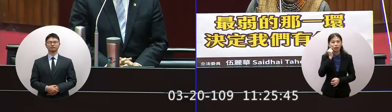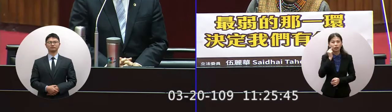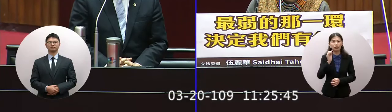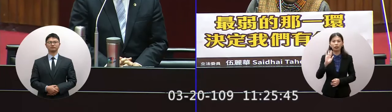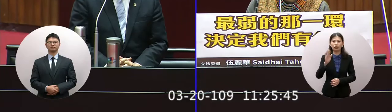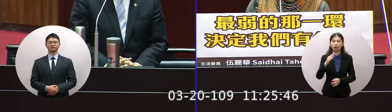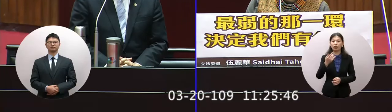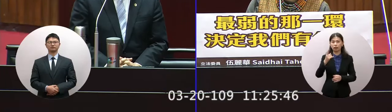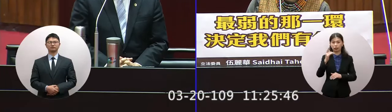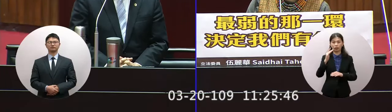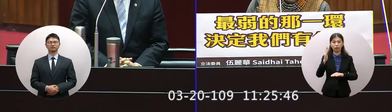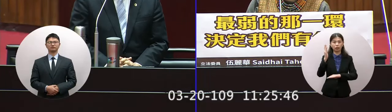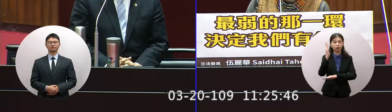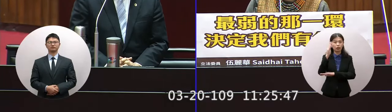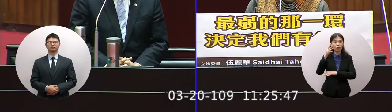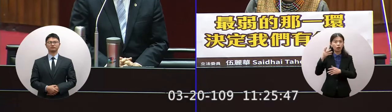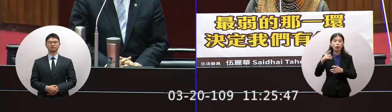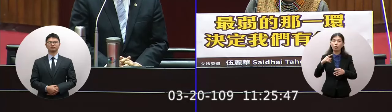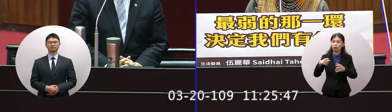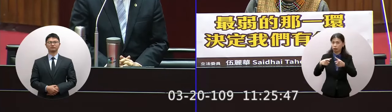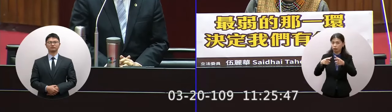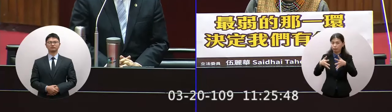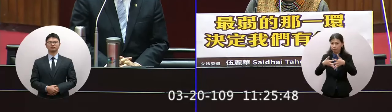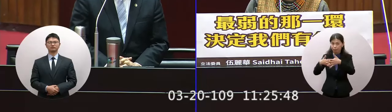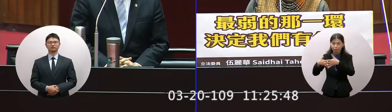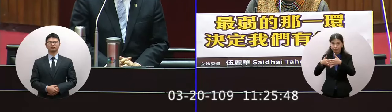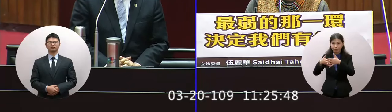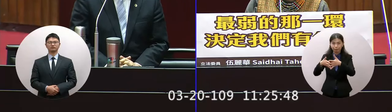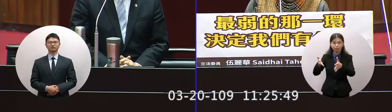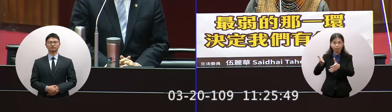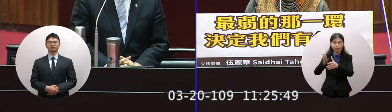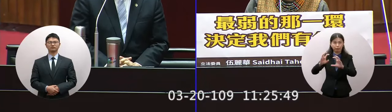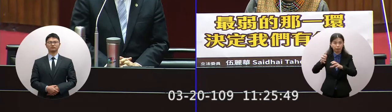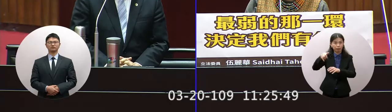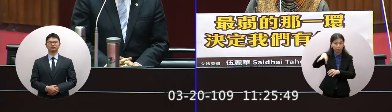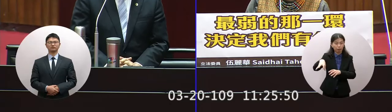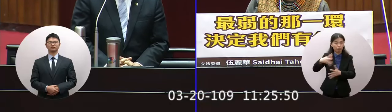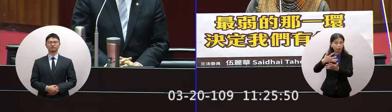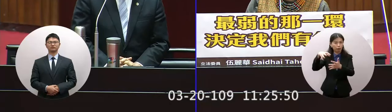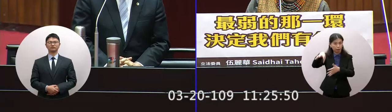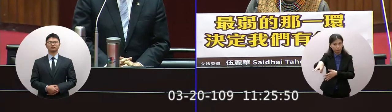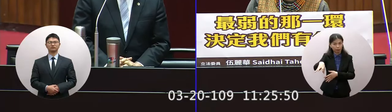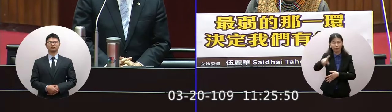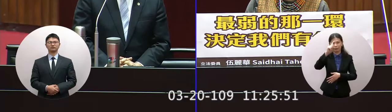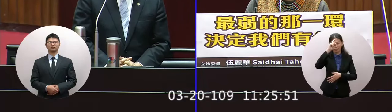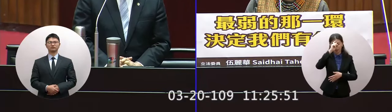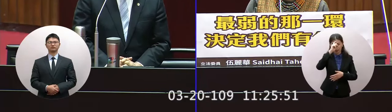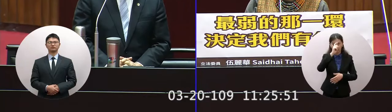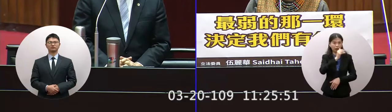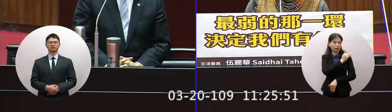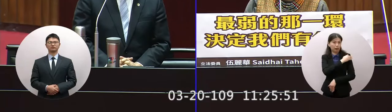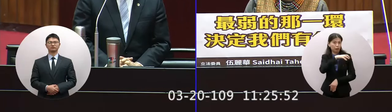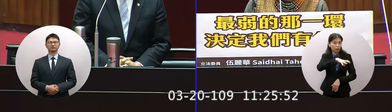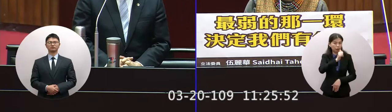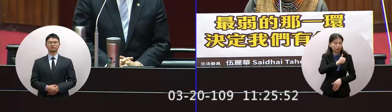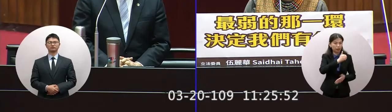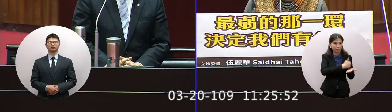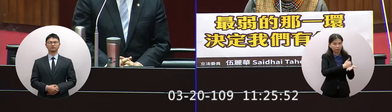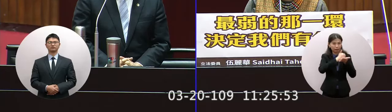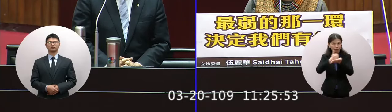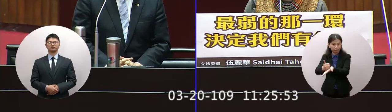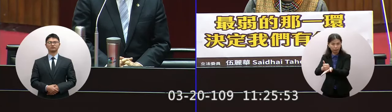网站，好，前阵子还联署请愿。说要请我们的陈时中部长去担